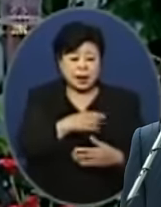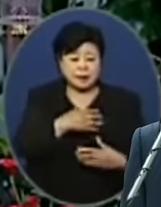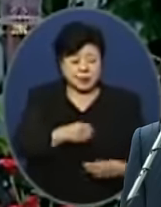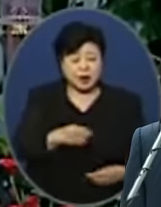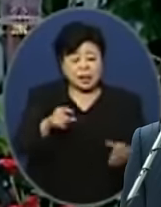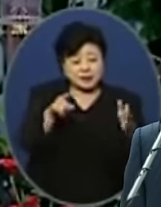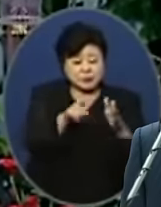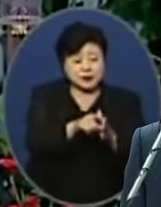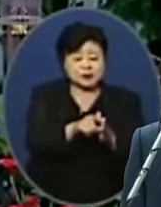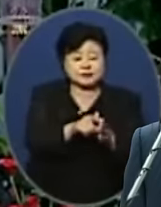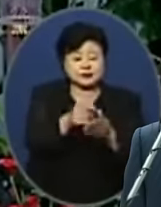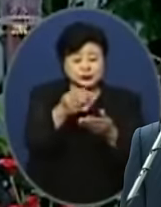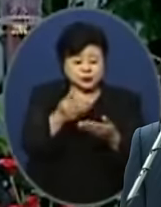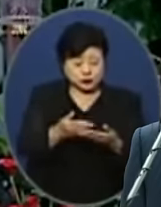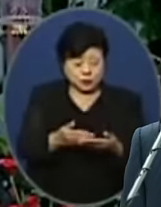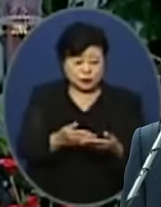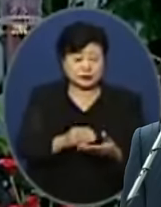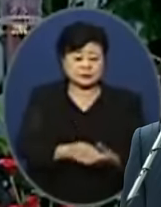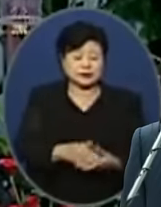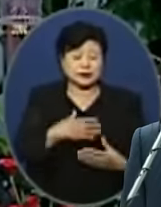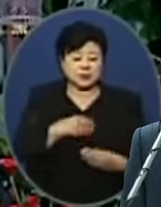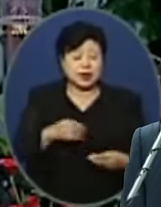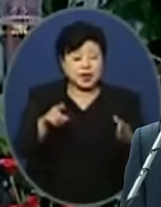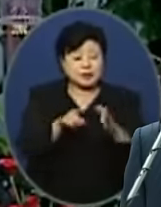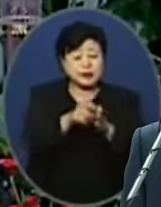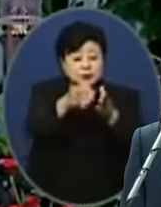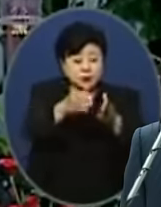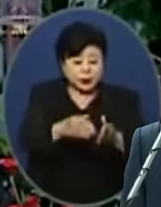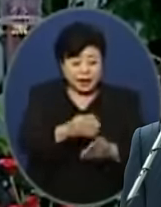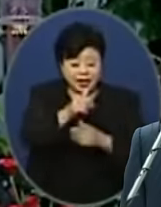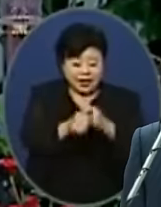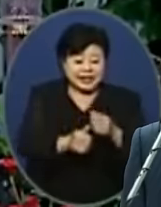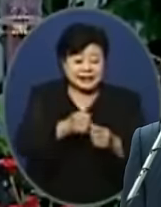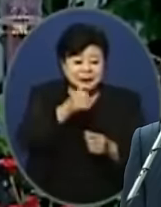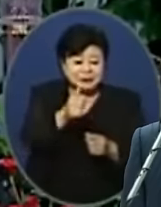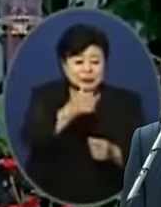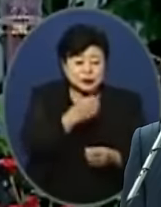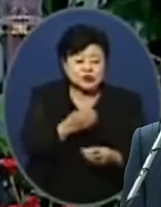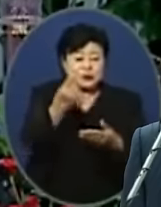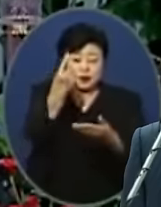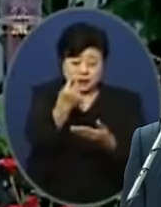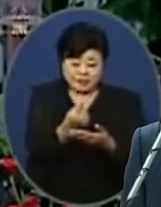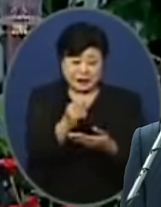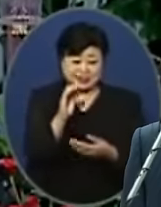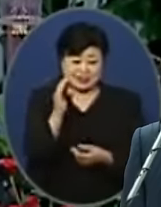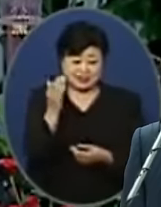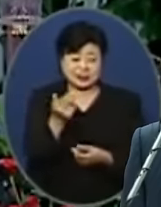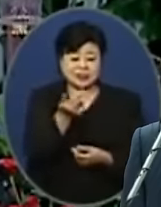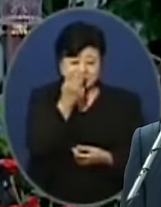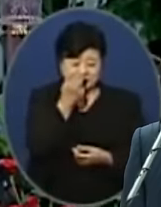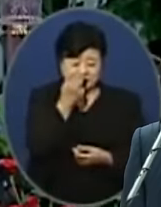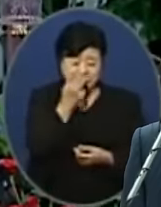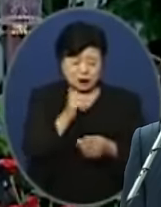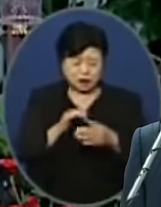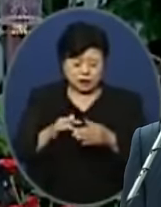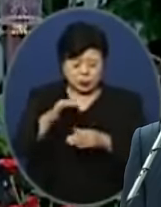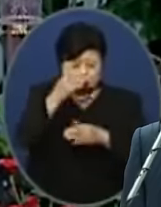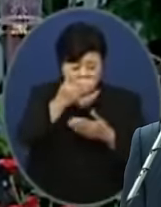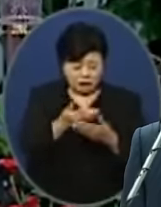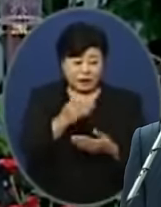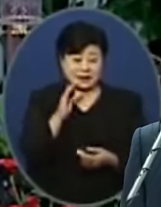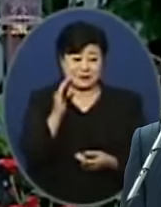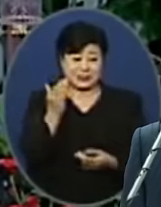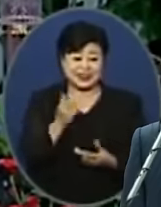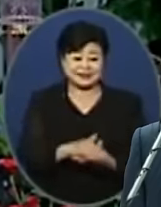평안과 믿음을 주시고 평안과 믿음을 통하여 하나님의 축복이 임하여서 생명을 얻게 넘치게 얻게 되는 것입니다.